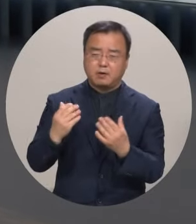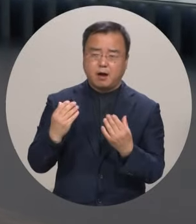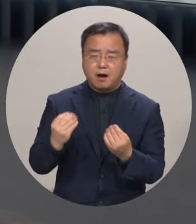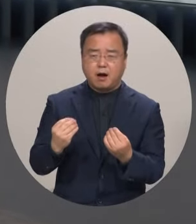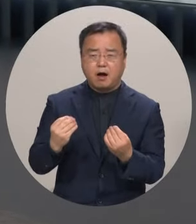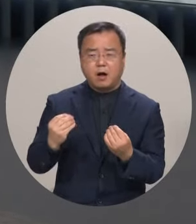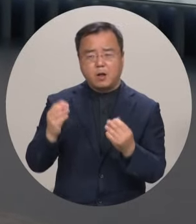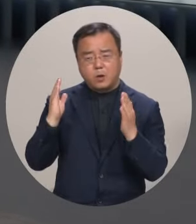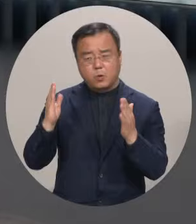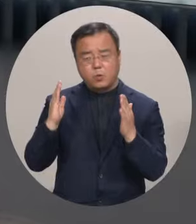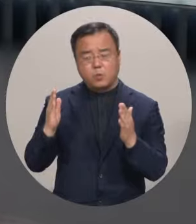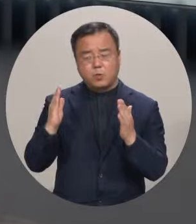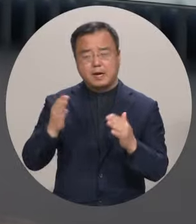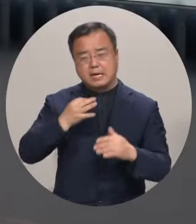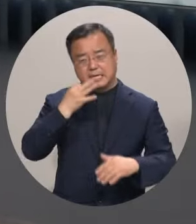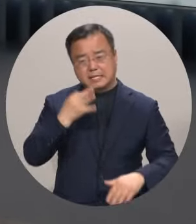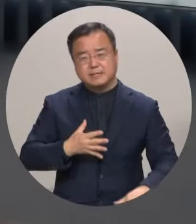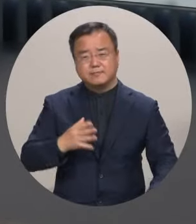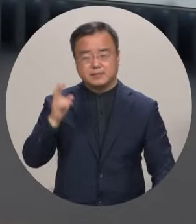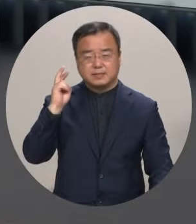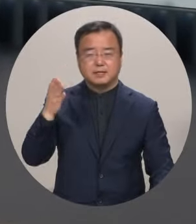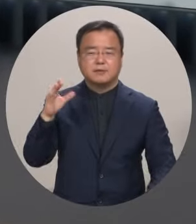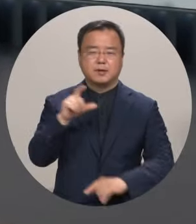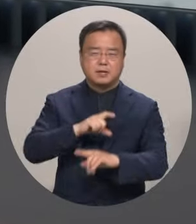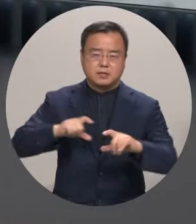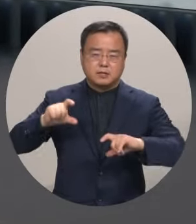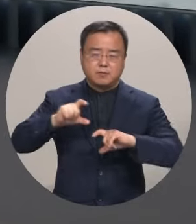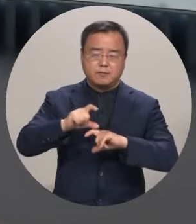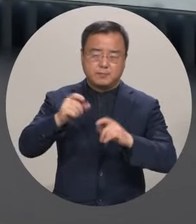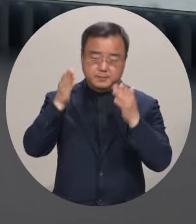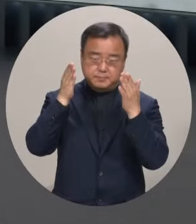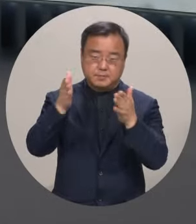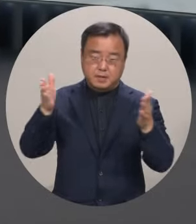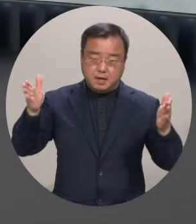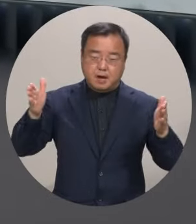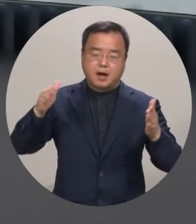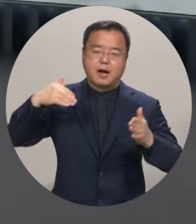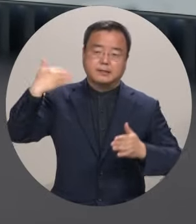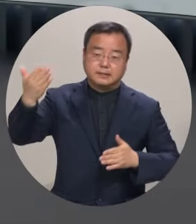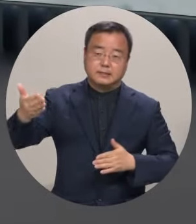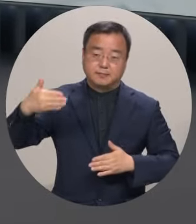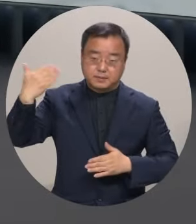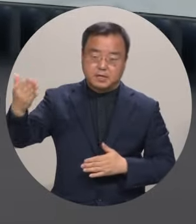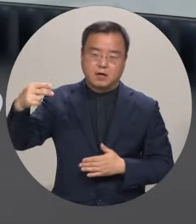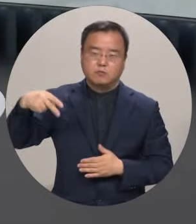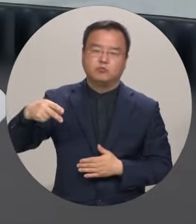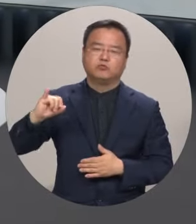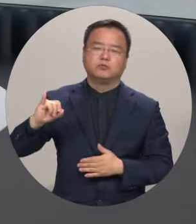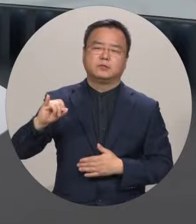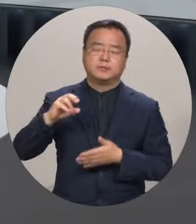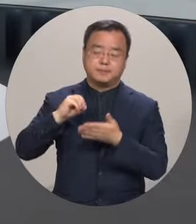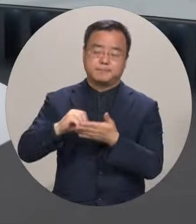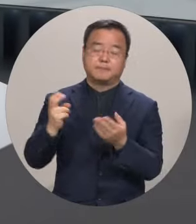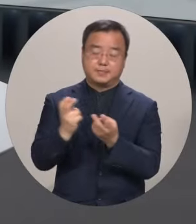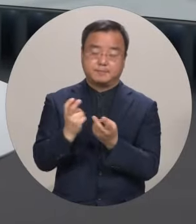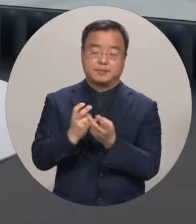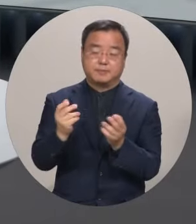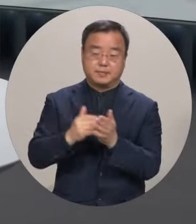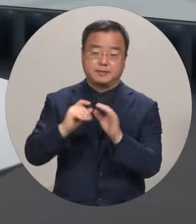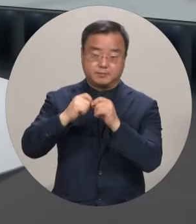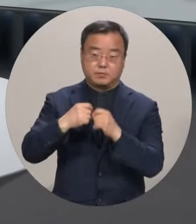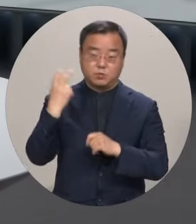그도 사실 벅차 있지만 조금 더 넓은 눈으로이 말씀해 주신 수시전형의 반영 요소 꼼꼼하게 챙겨 볼